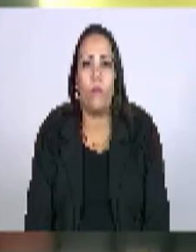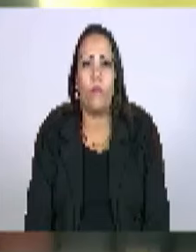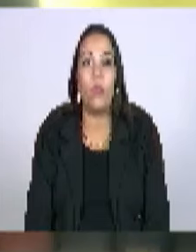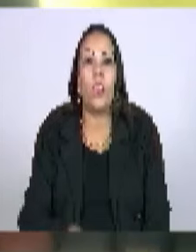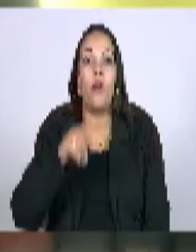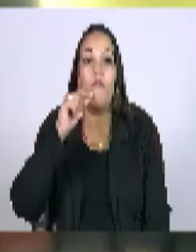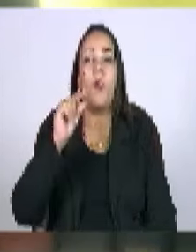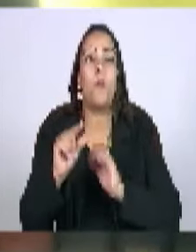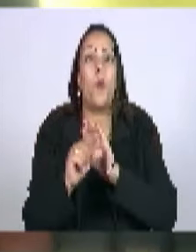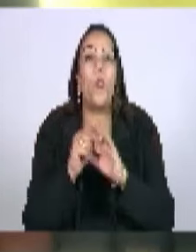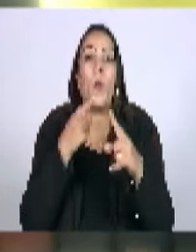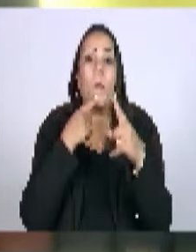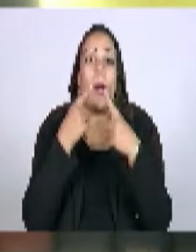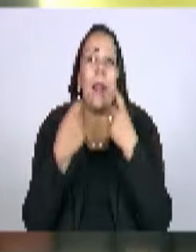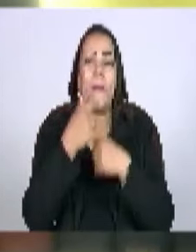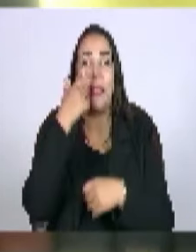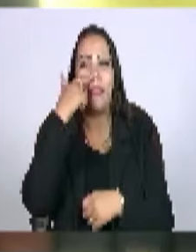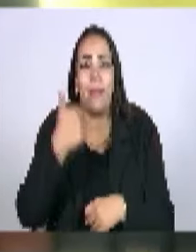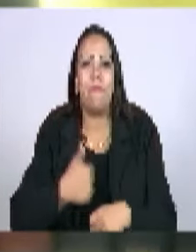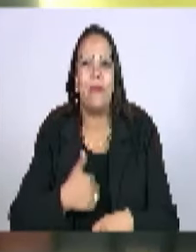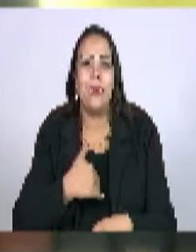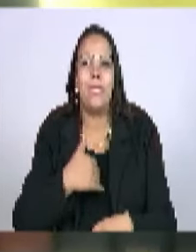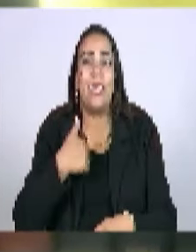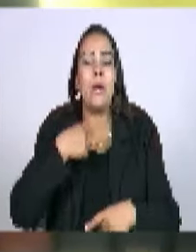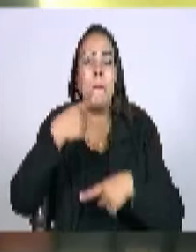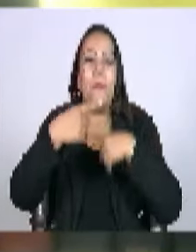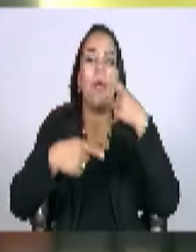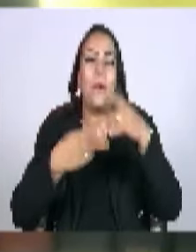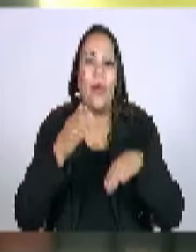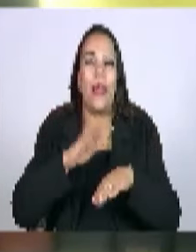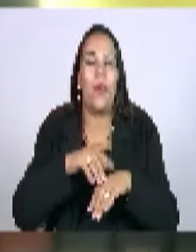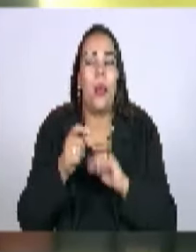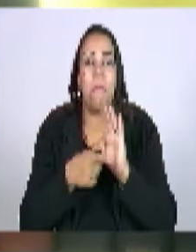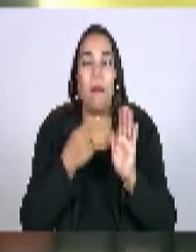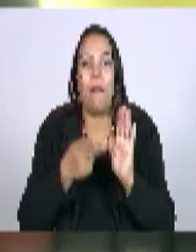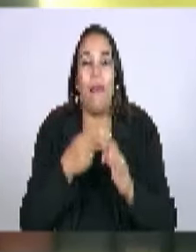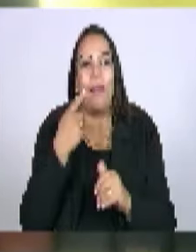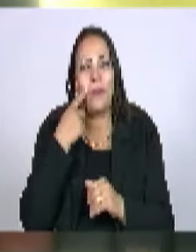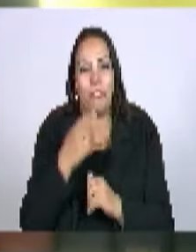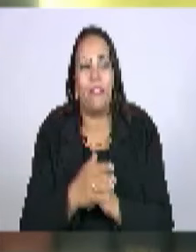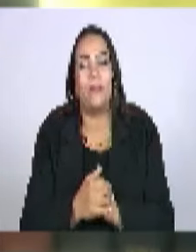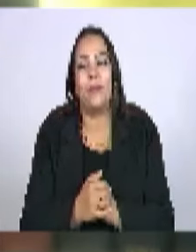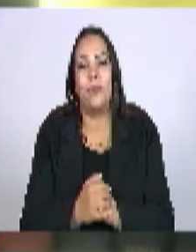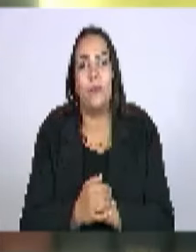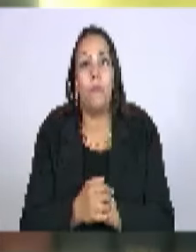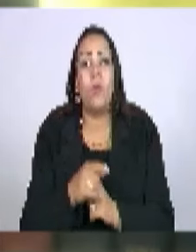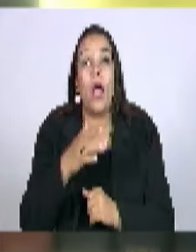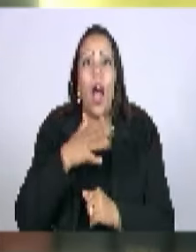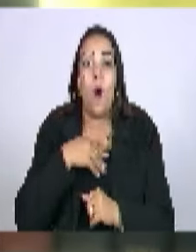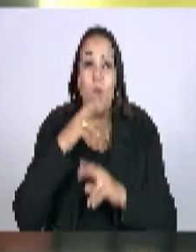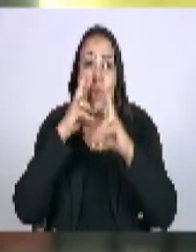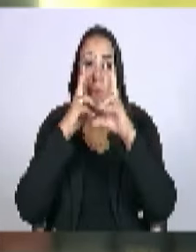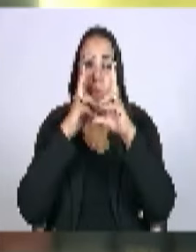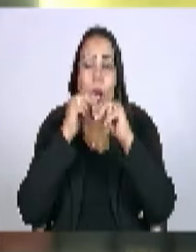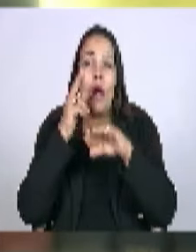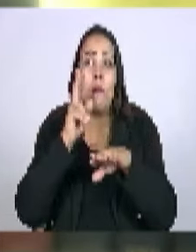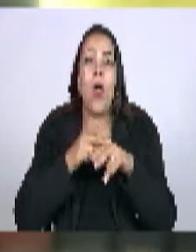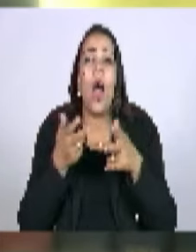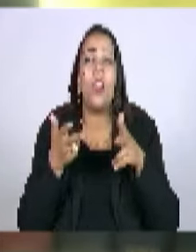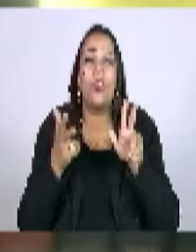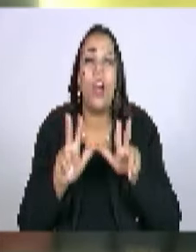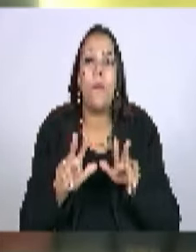في مجال الحديث النفسي اللي احنا متعودين عليه كل حلقه عايز اتكلم النهارده عن نمط